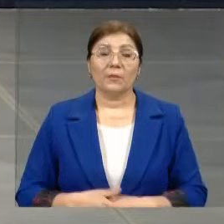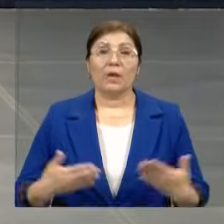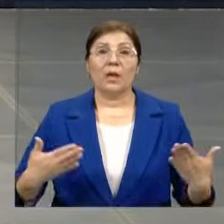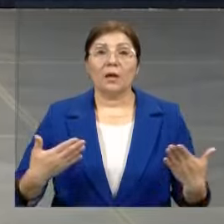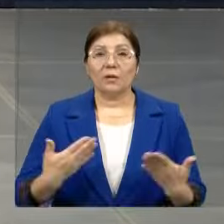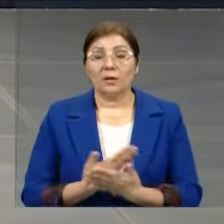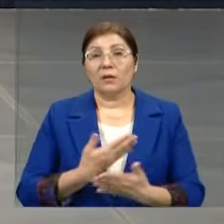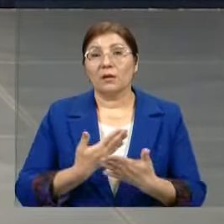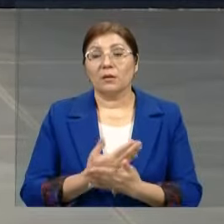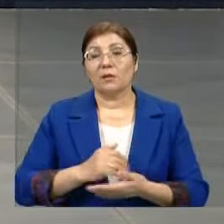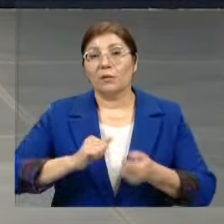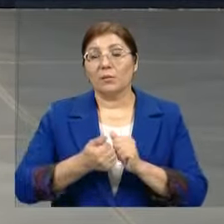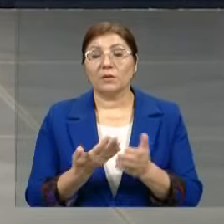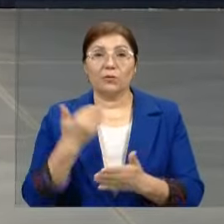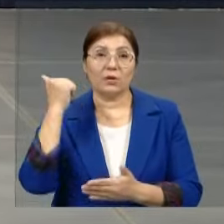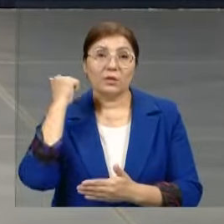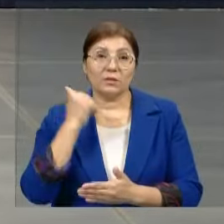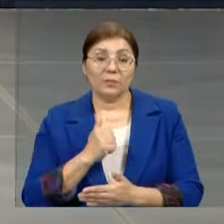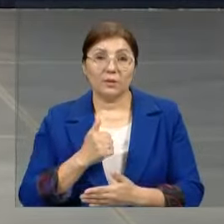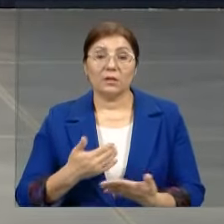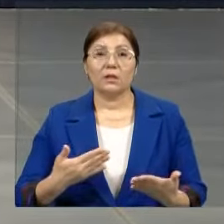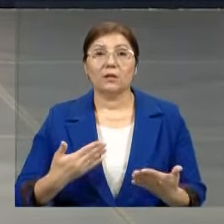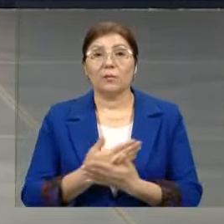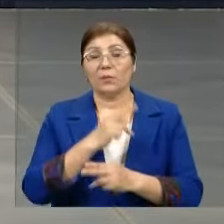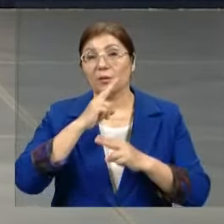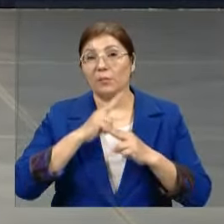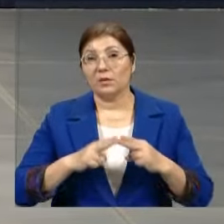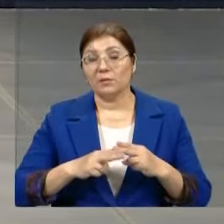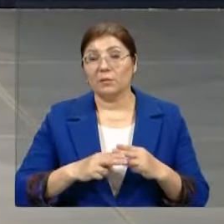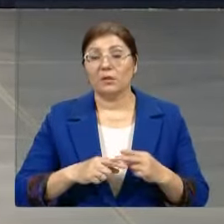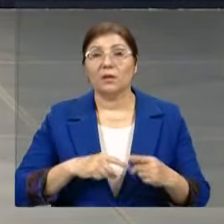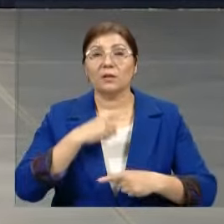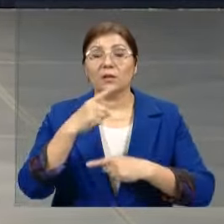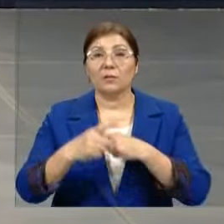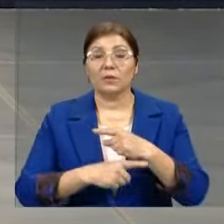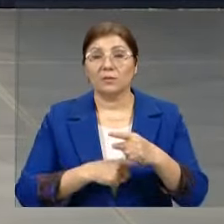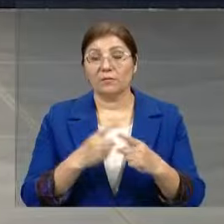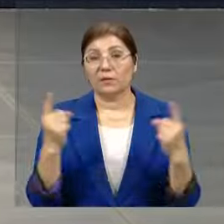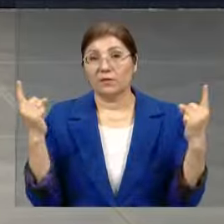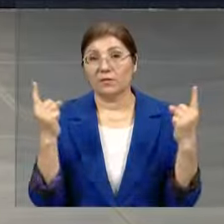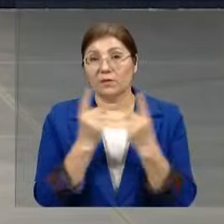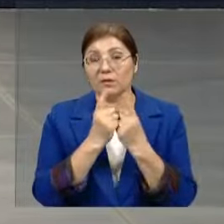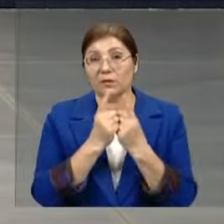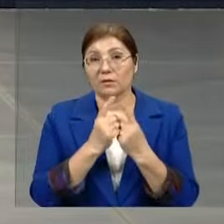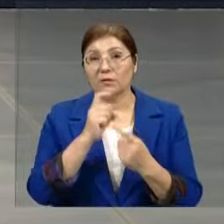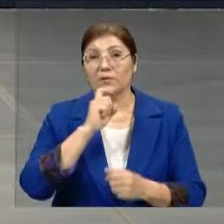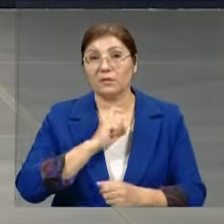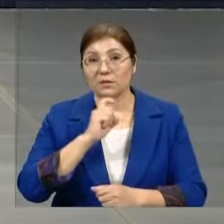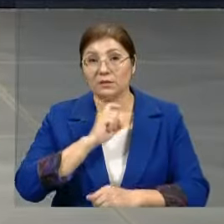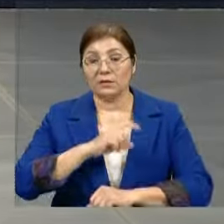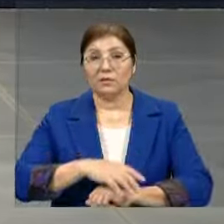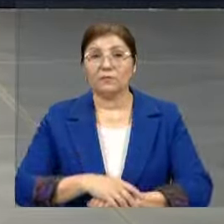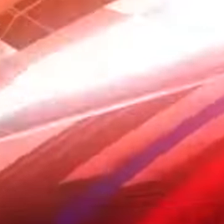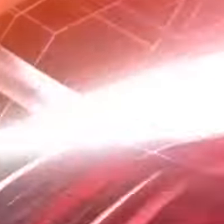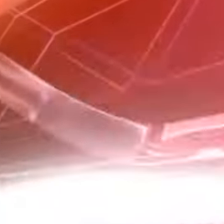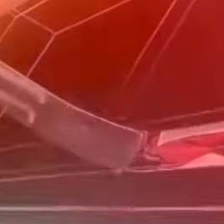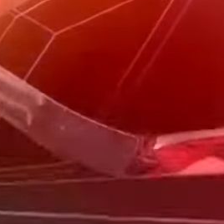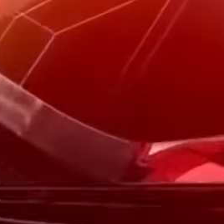Такими событиями запомнилась уходящая неделя. На этом у нас все. Очередной выпуск программы «Аптат-НСС». Смотрите в следующее воскресенье.